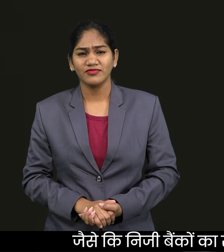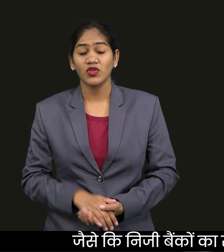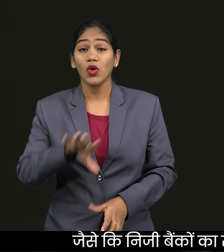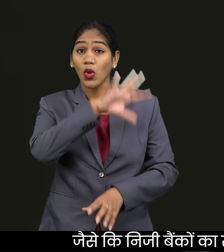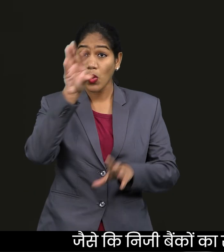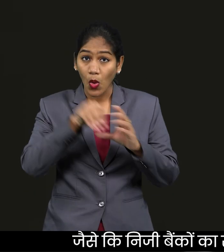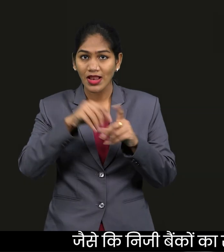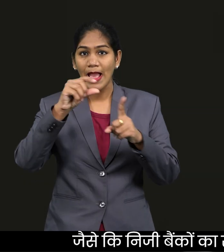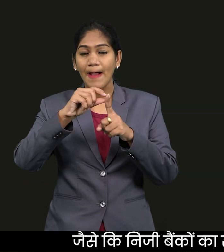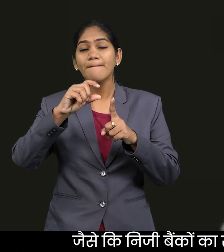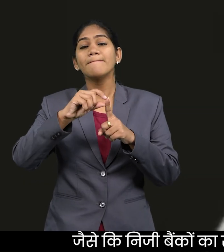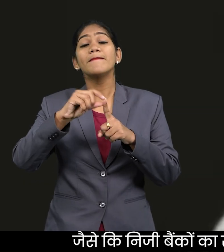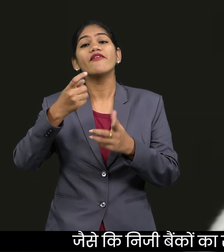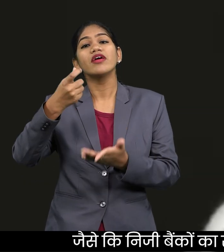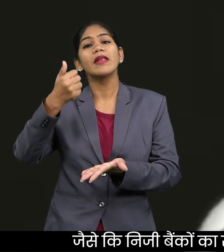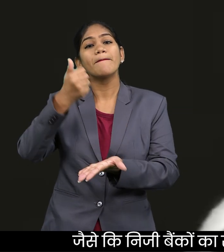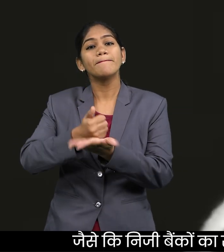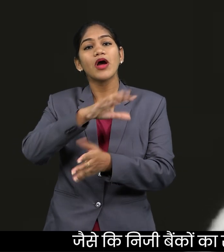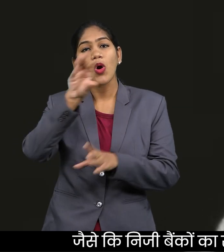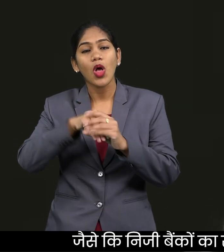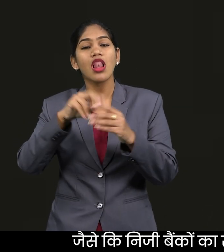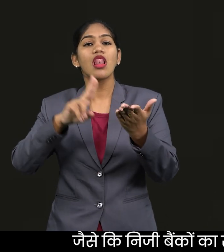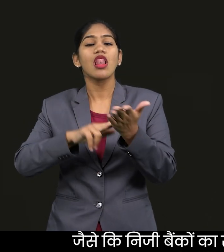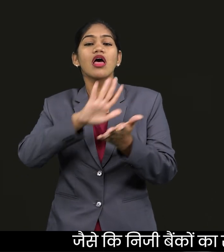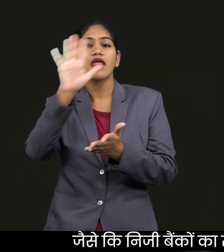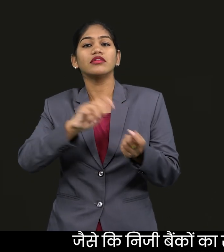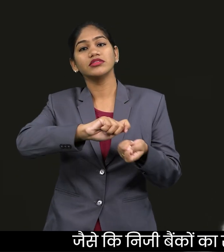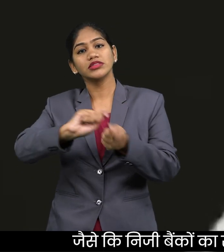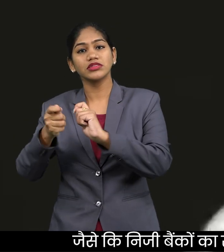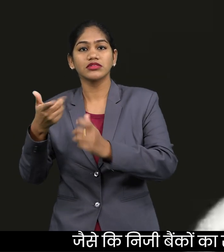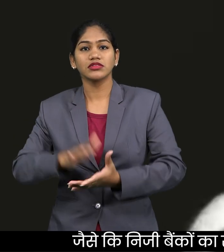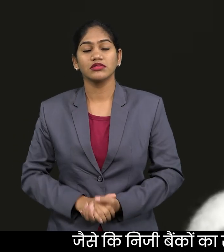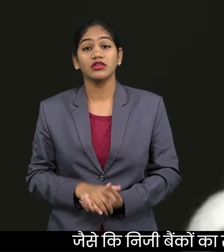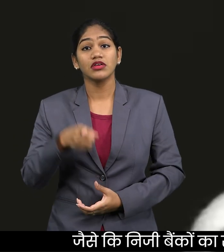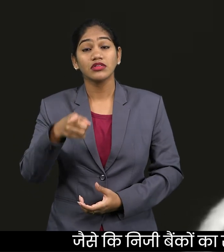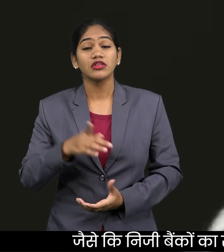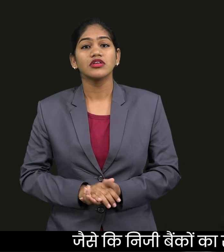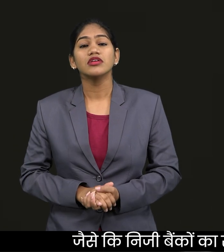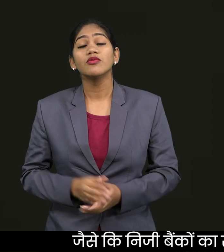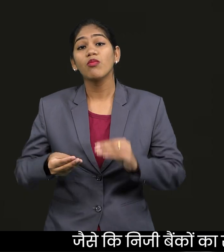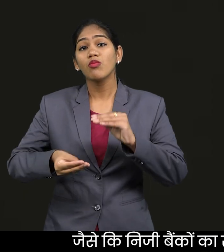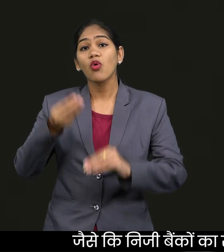जैसे कि निजी बैंकों का राष्ट्रीयकरण और रियासती पेंशन का उन्मूलन।